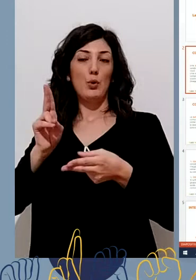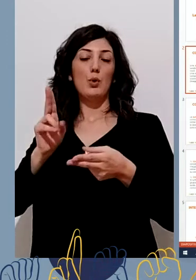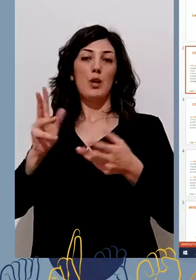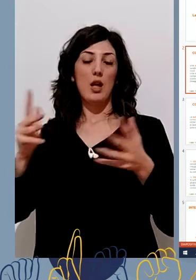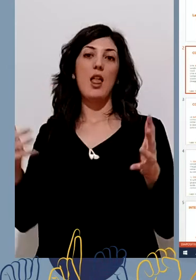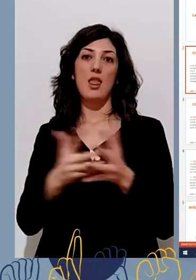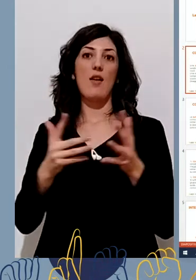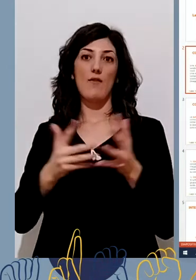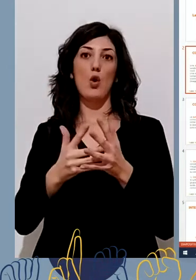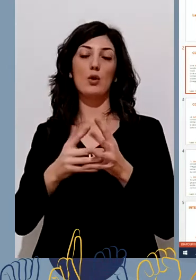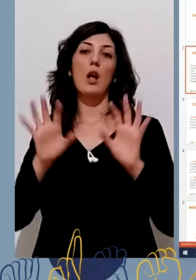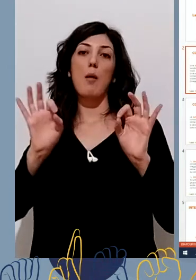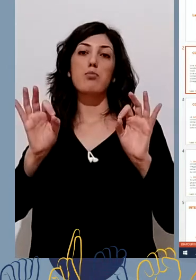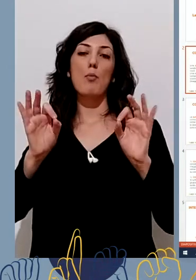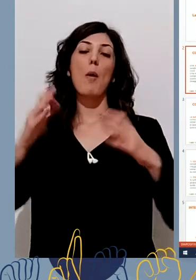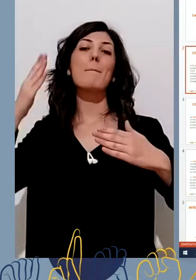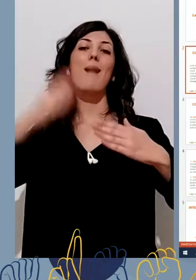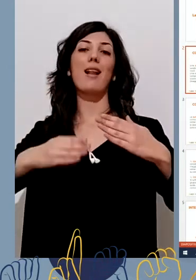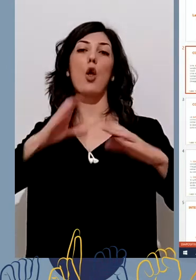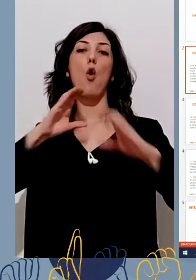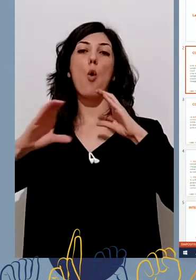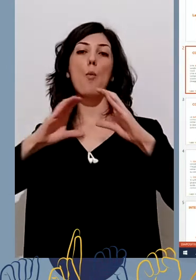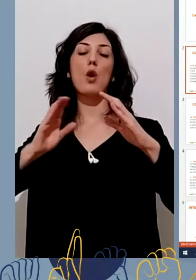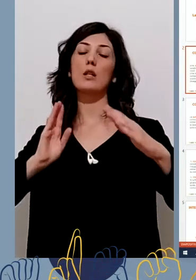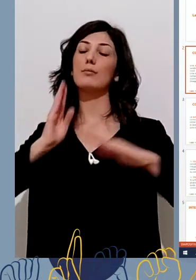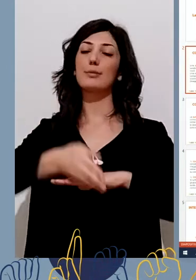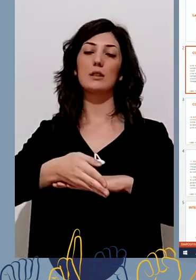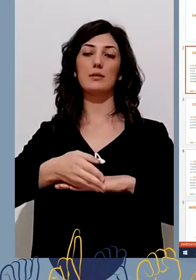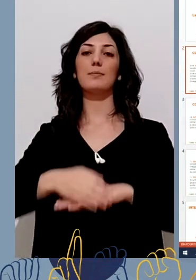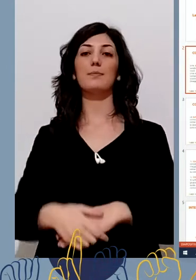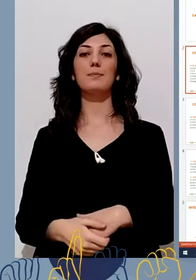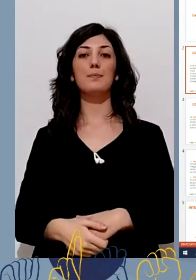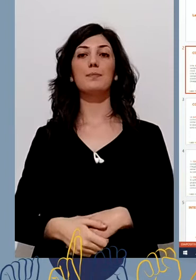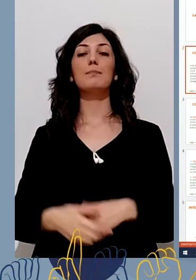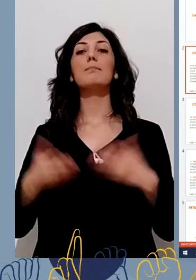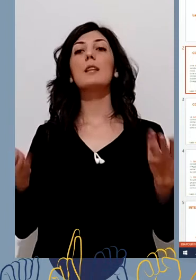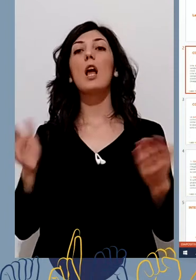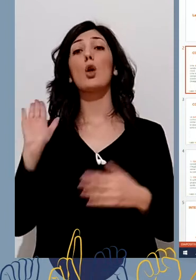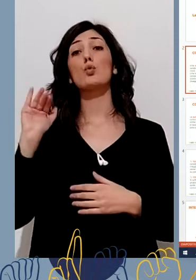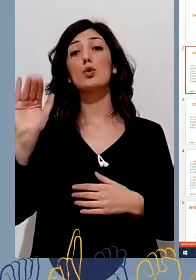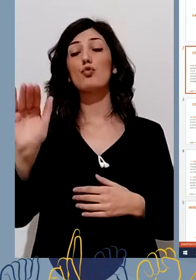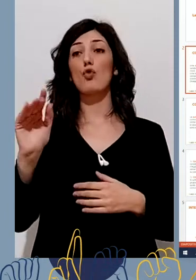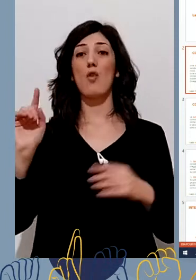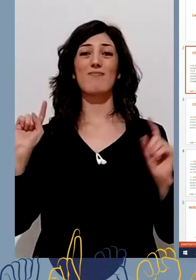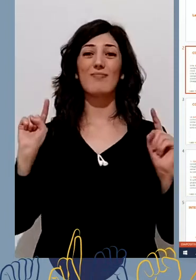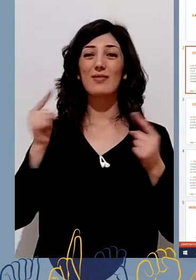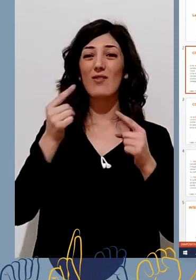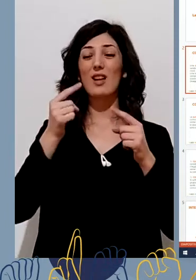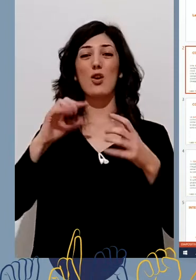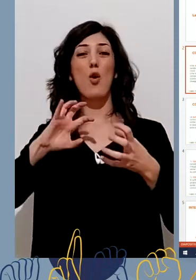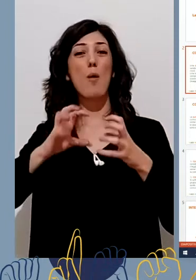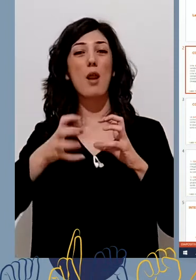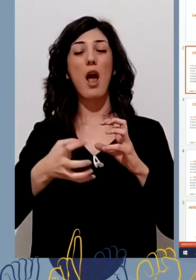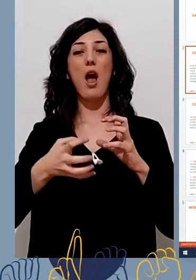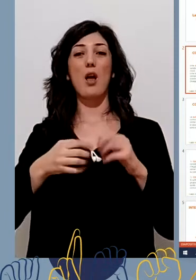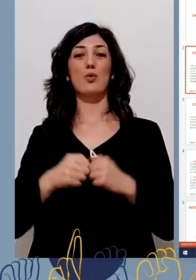dell'abbattimento della barriera della comunicazione, e questo problema lo incontrano tutti i giorni in tutte le manifestazioni della loro vita. Pensate se